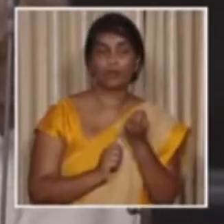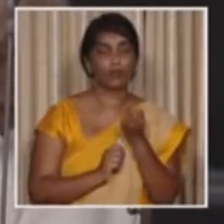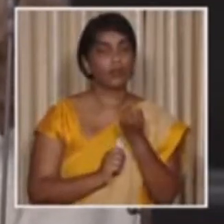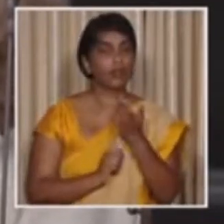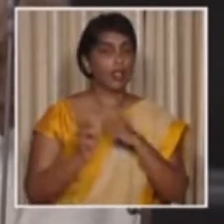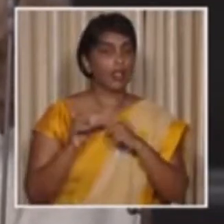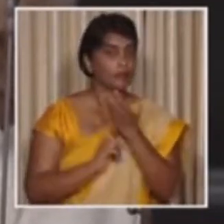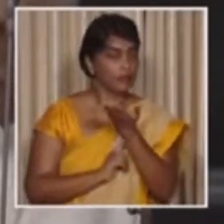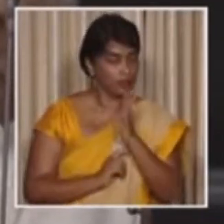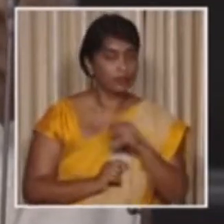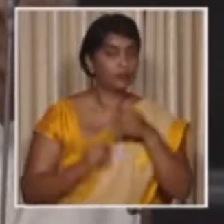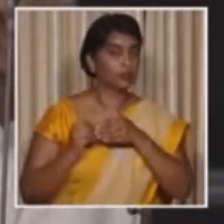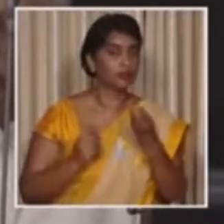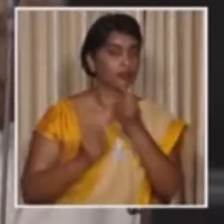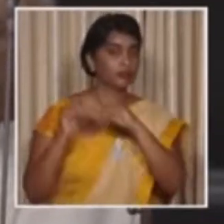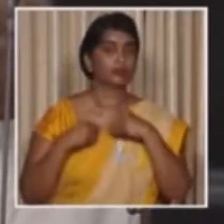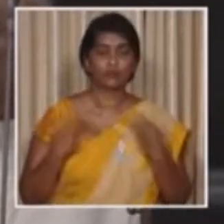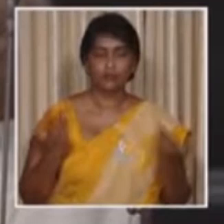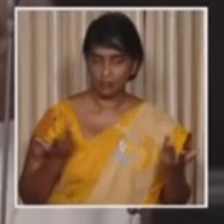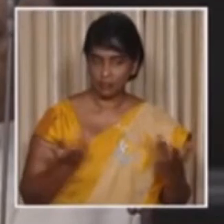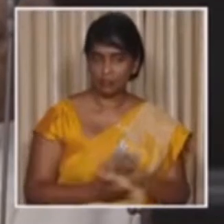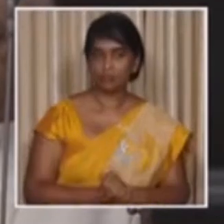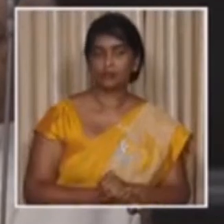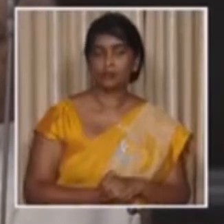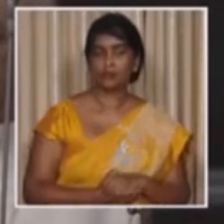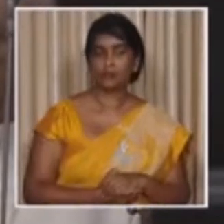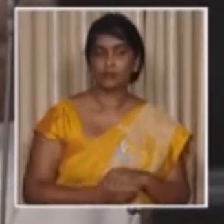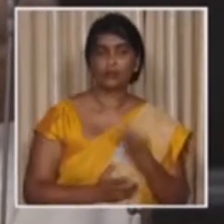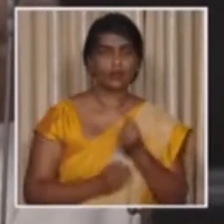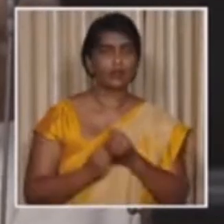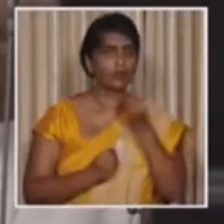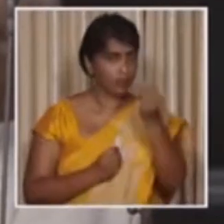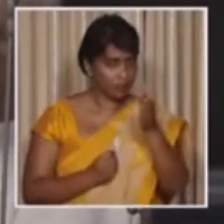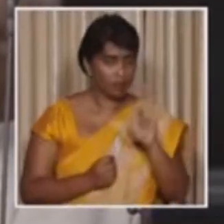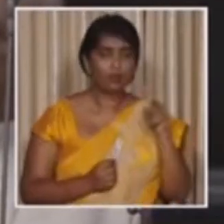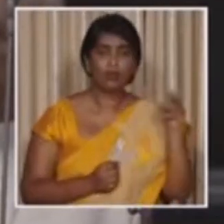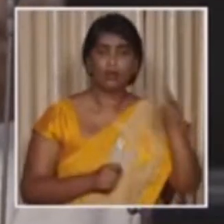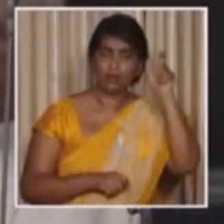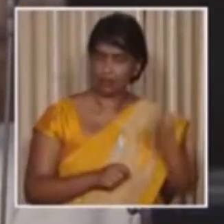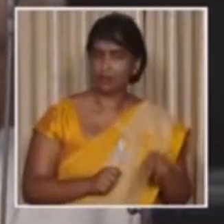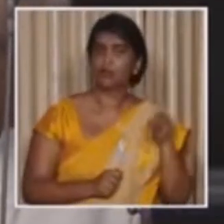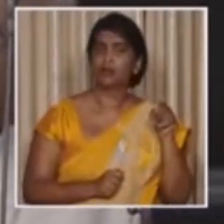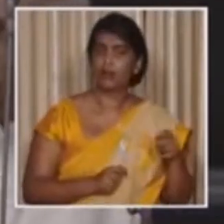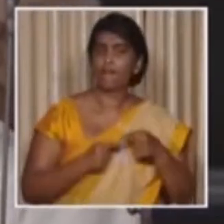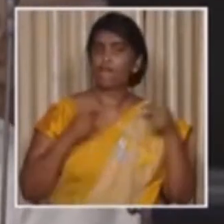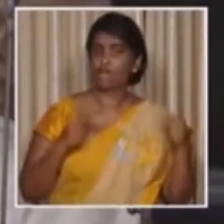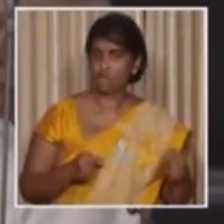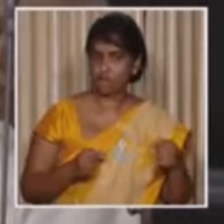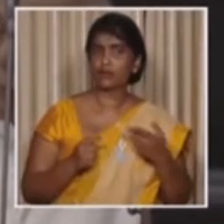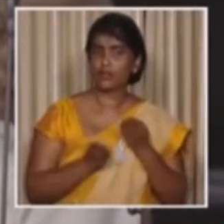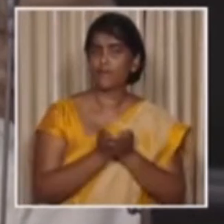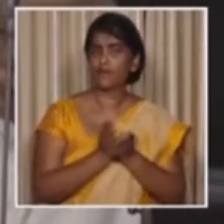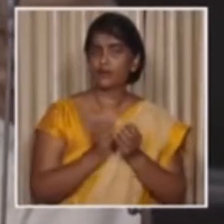ඉල්ලුම් කර ඇතත් මෙතෙක් අක්මුදල් ලබා දී නැත මේ අක්මුදල් ලබා දුන්නා නම් ඒ නිලධාරියාට විරුද්ධව අපිට